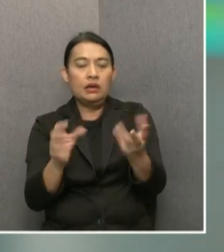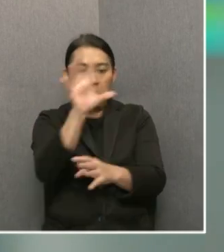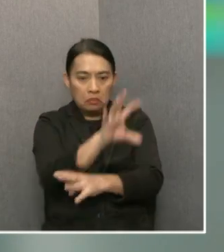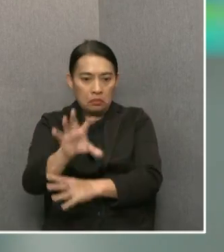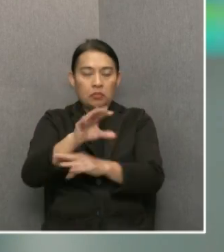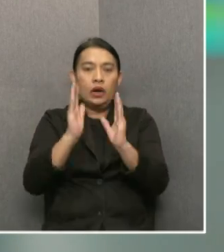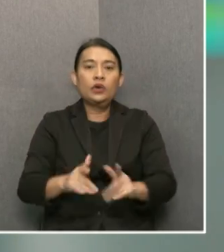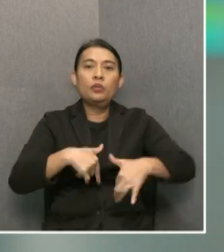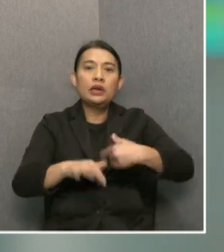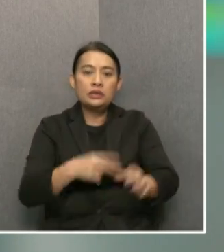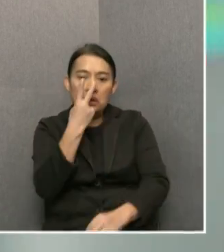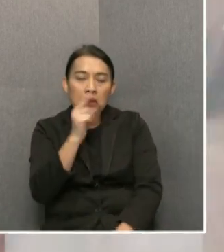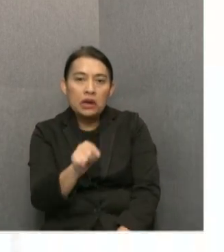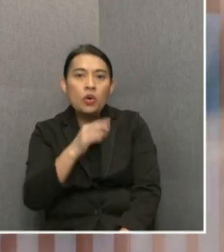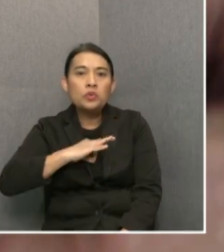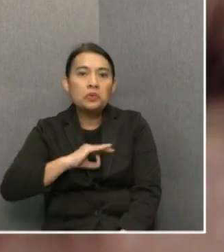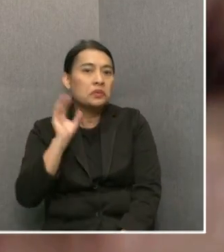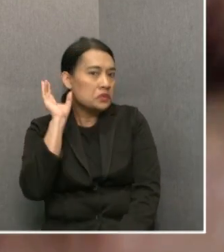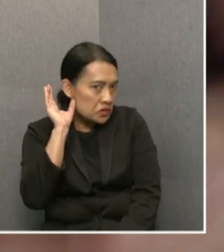งทุนหรือประชาชนเนี่ยหลงเชื่อได้ง่าย